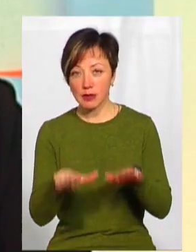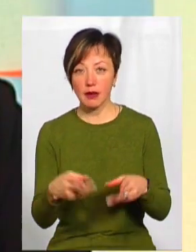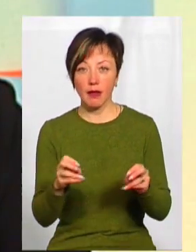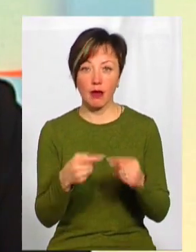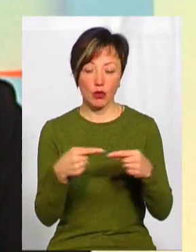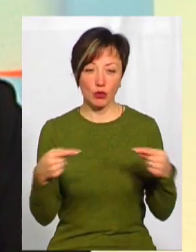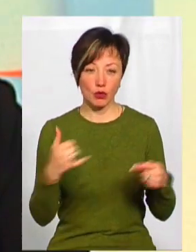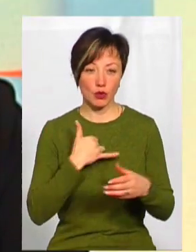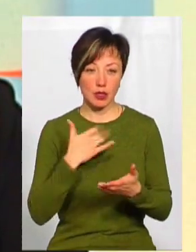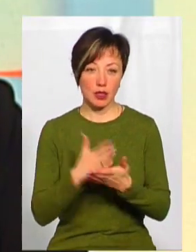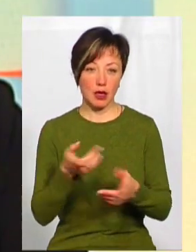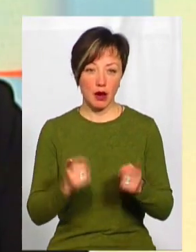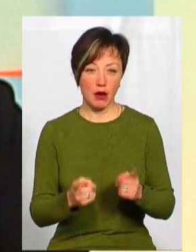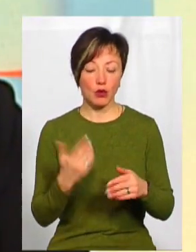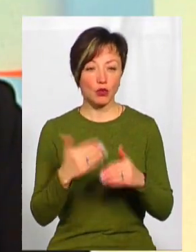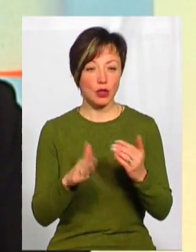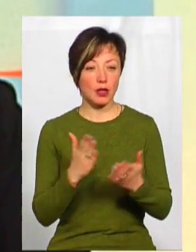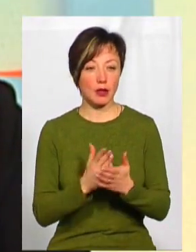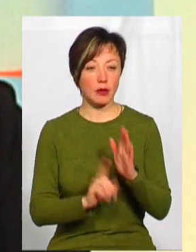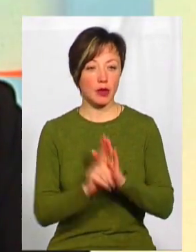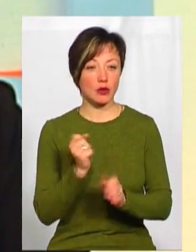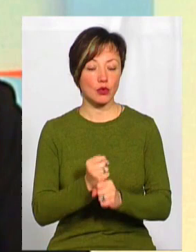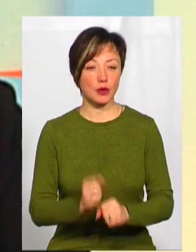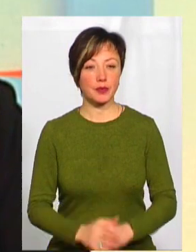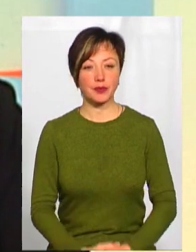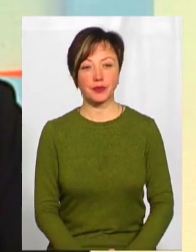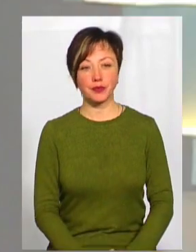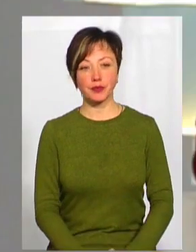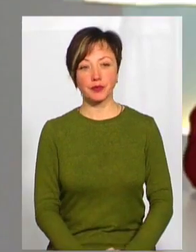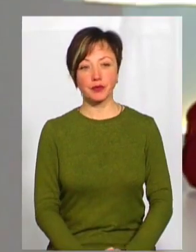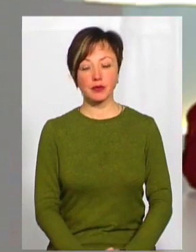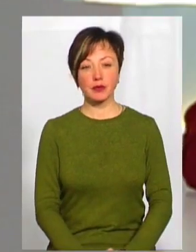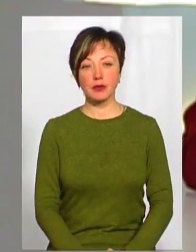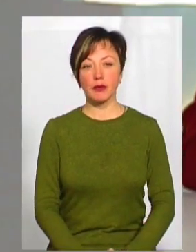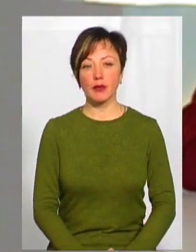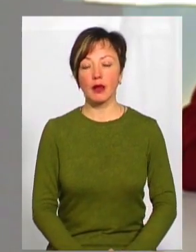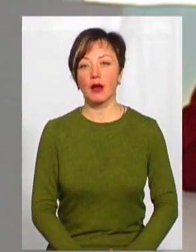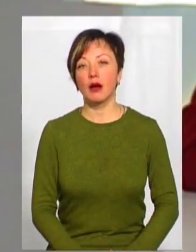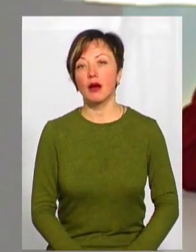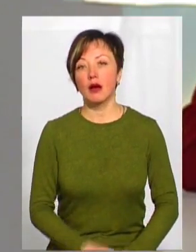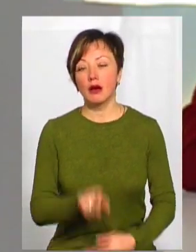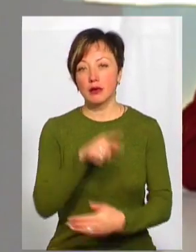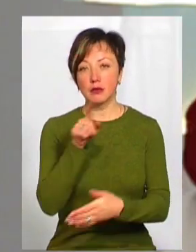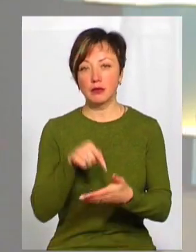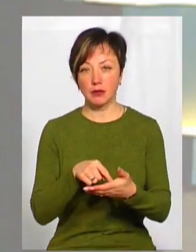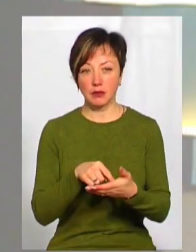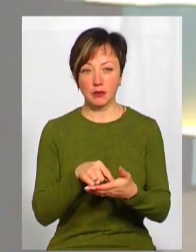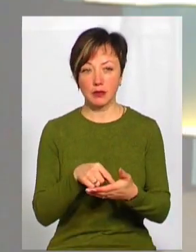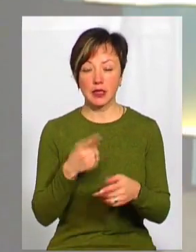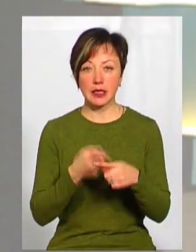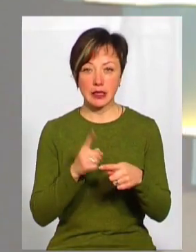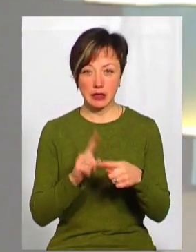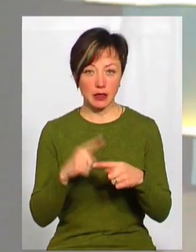яка є продукція в нас реально. Вже вона в нас діє. Пані Тетяно,